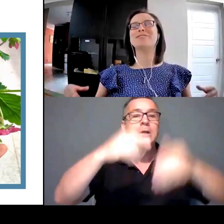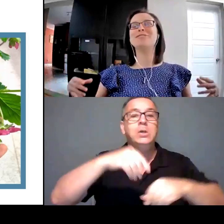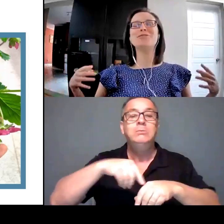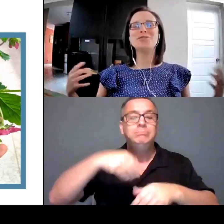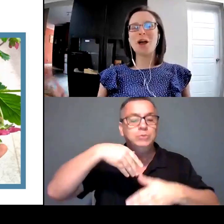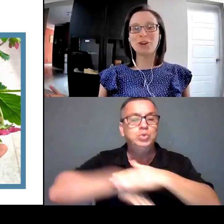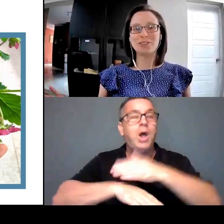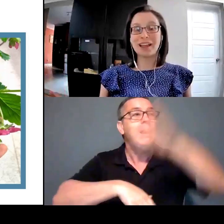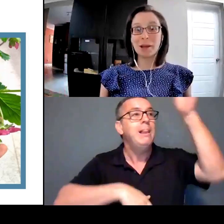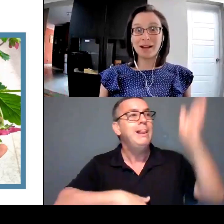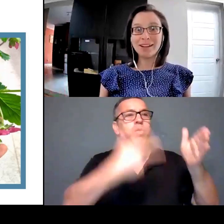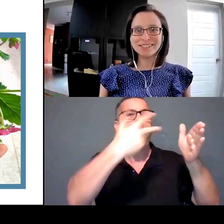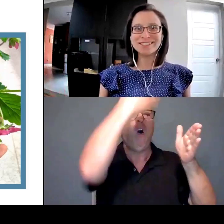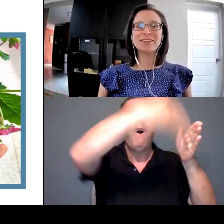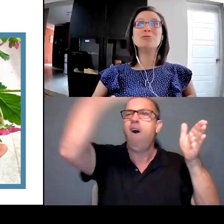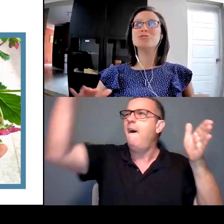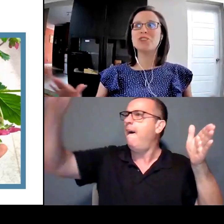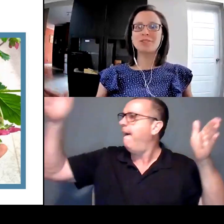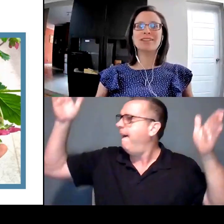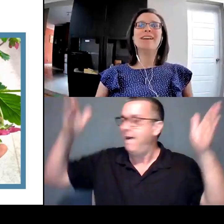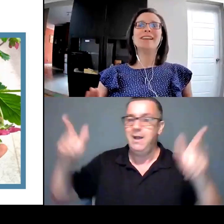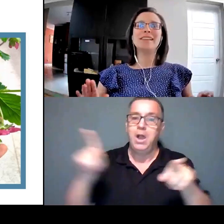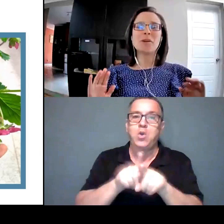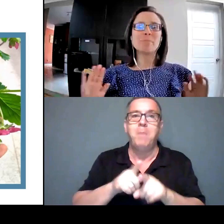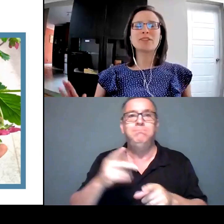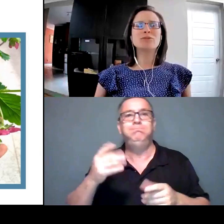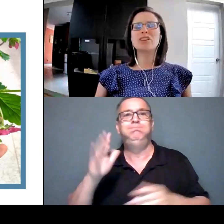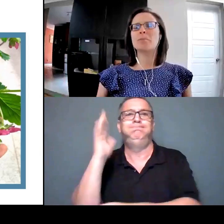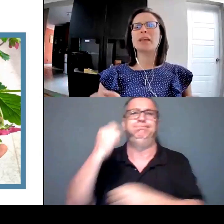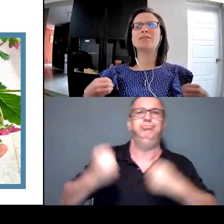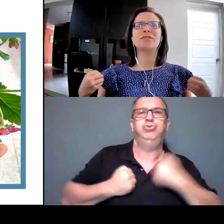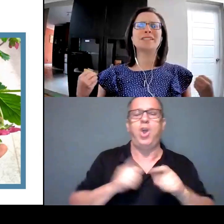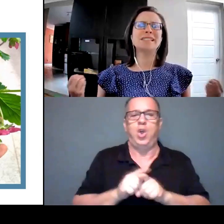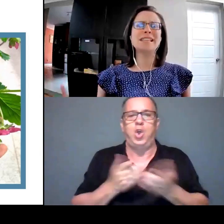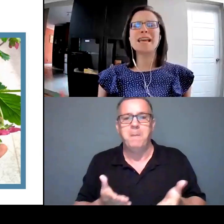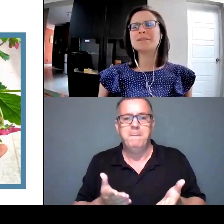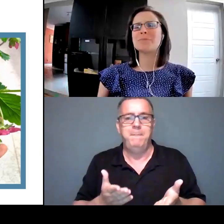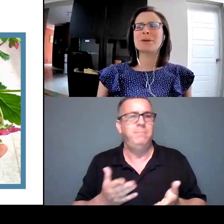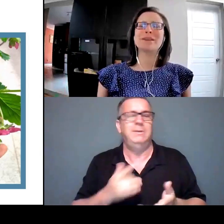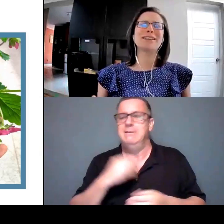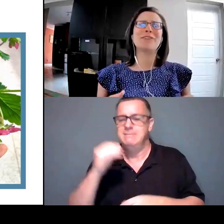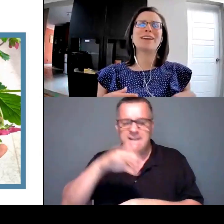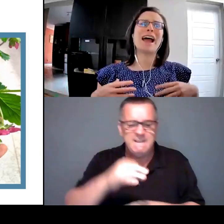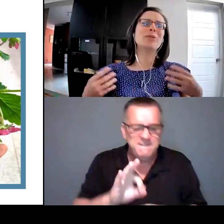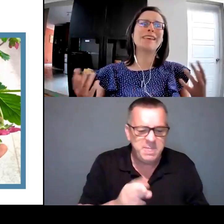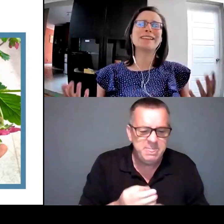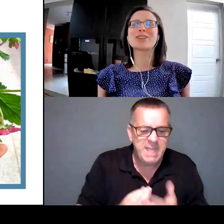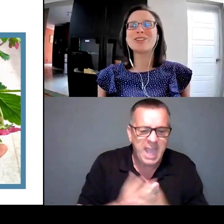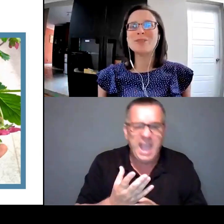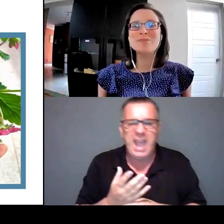C'est devenu une jungle, vraiment, là, une jungle. Il y en avait partout. J'avais pris des fines herbes. Ça me permettait de faire de la